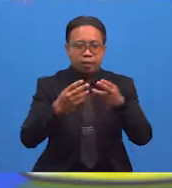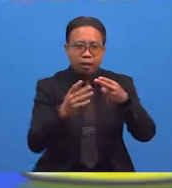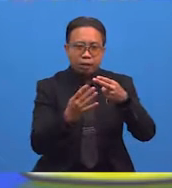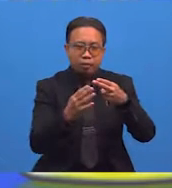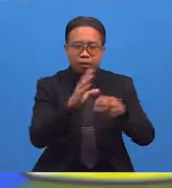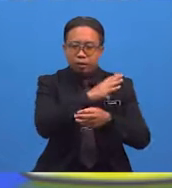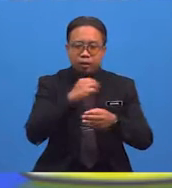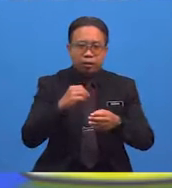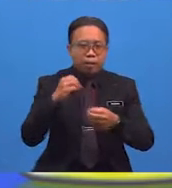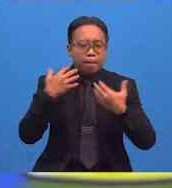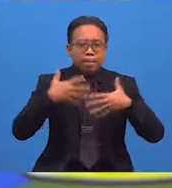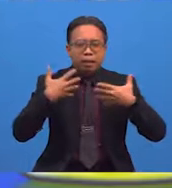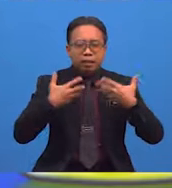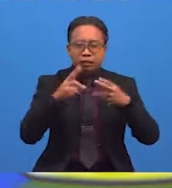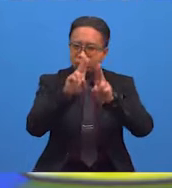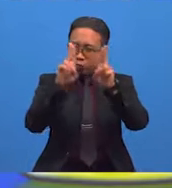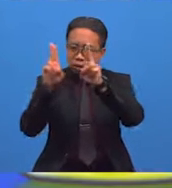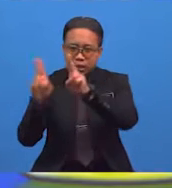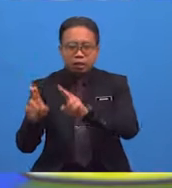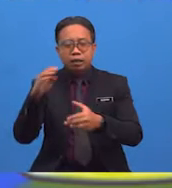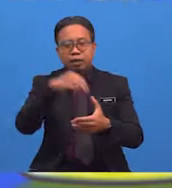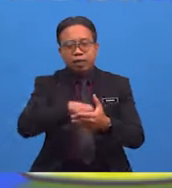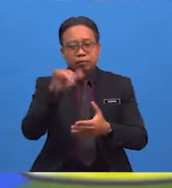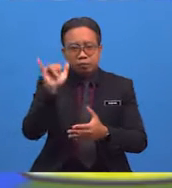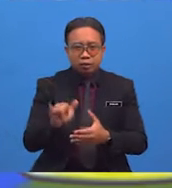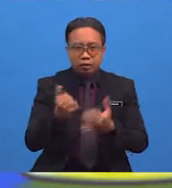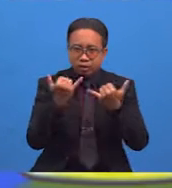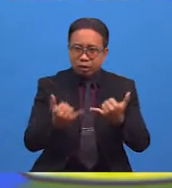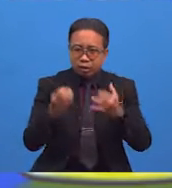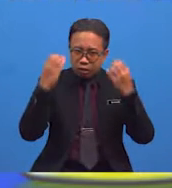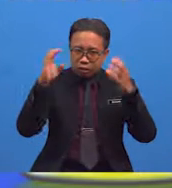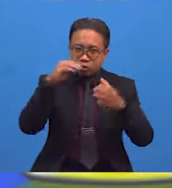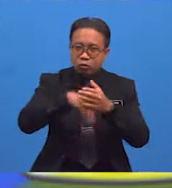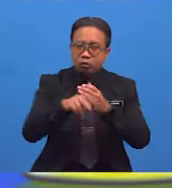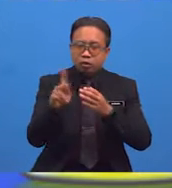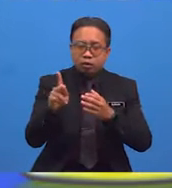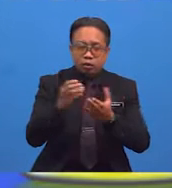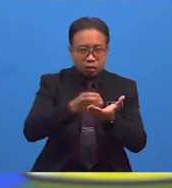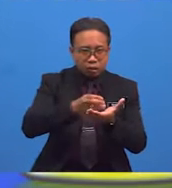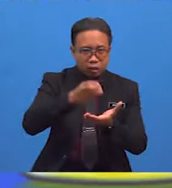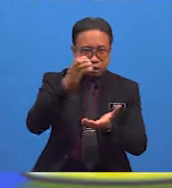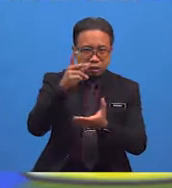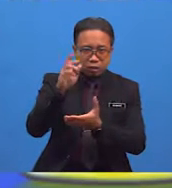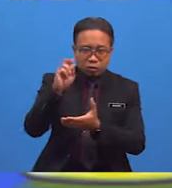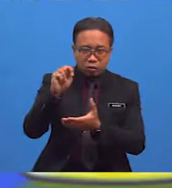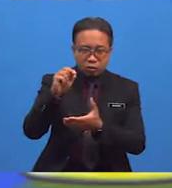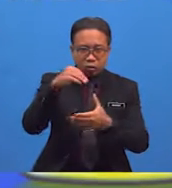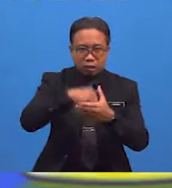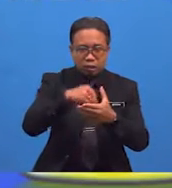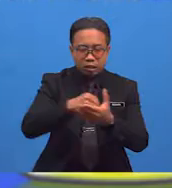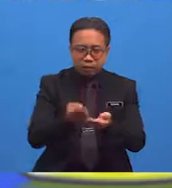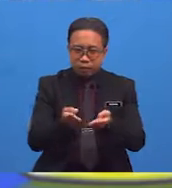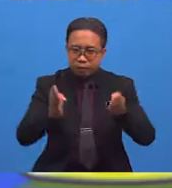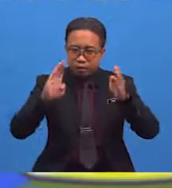memanaskan udara di dalamnya. Sekarang, cikgu akan masukkan pula kelalang kon ini ke dalam